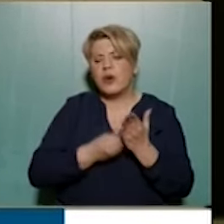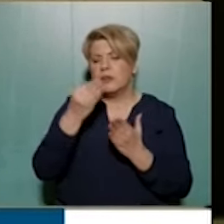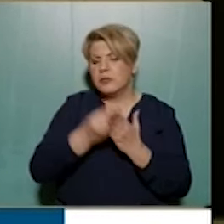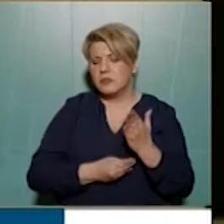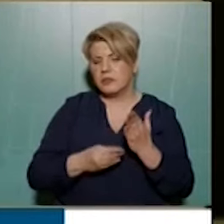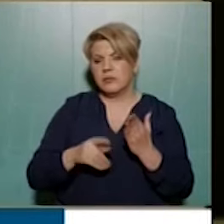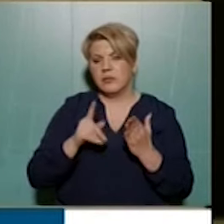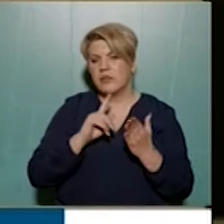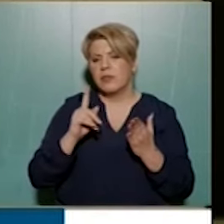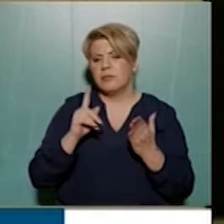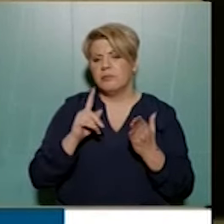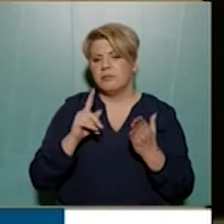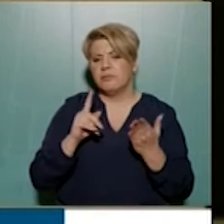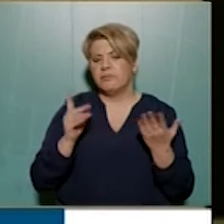γιατί